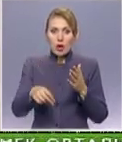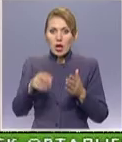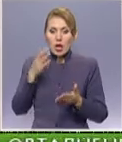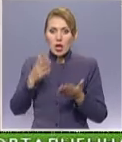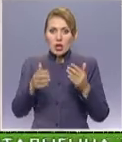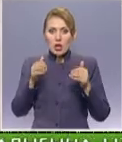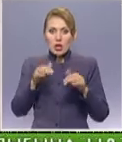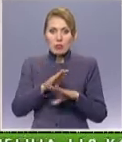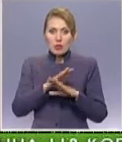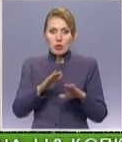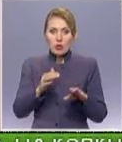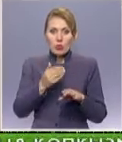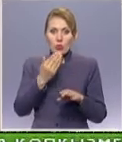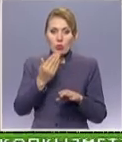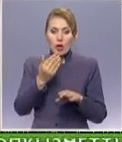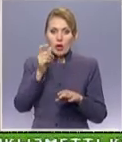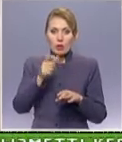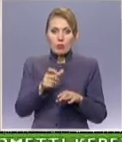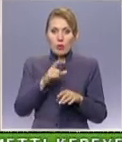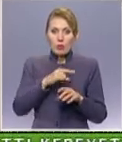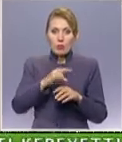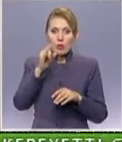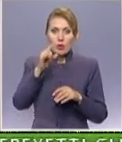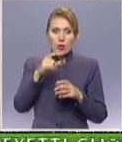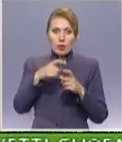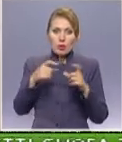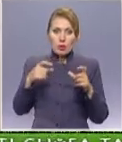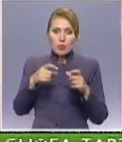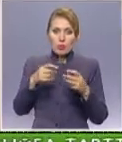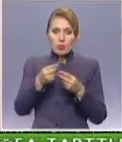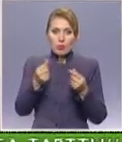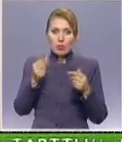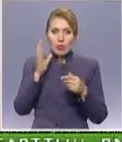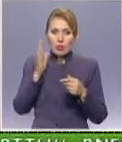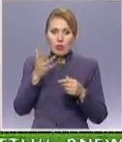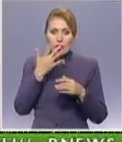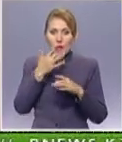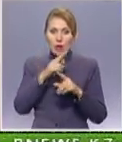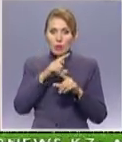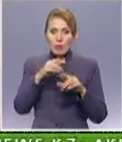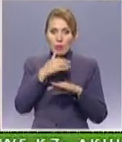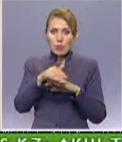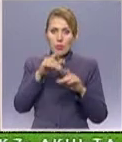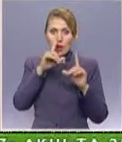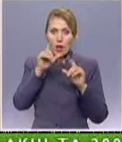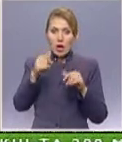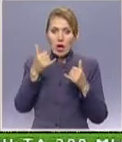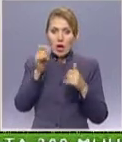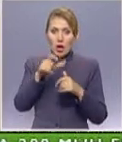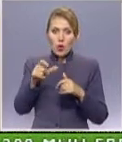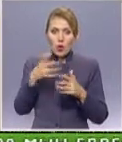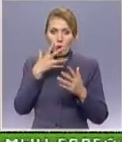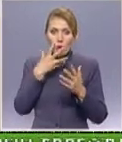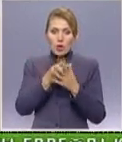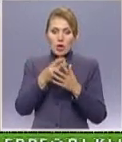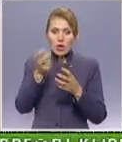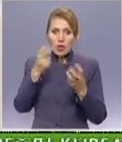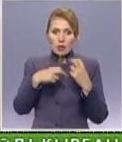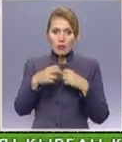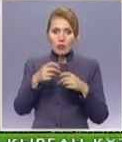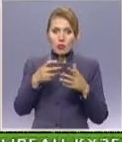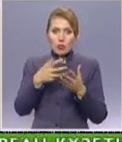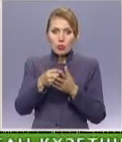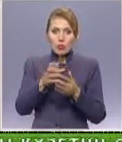ол шешілмейінше ол жаңағы самолет билеттері күйіп кетуі мүмкін. Шетелге шығу үшін азаматтарымыз қазіргі уақытта өздері келіп төлеп